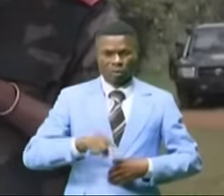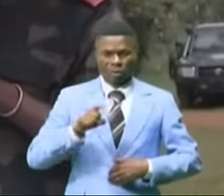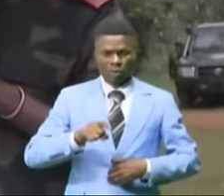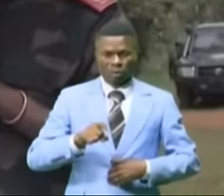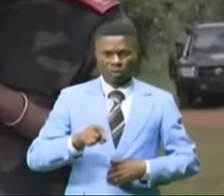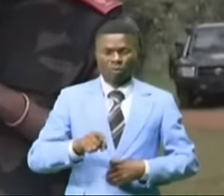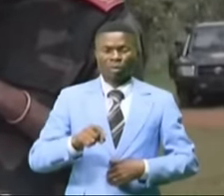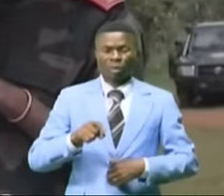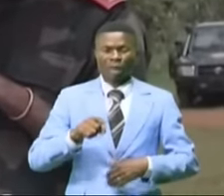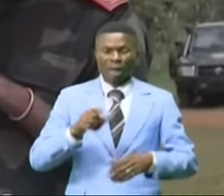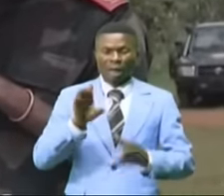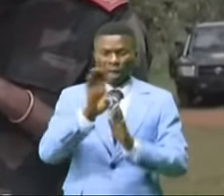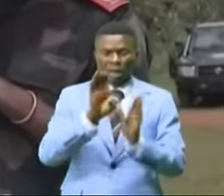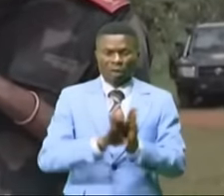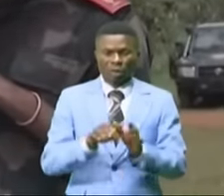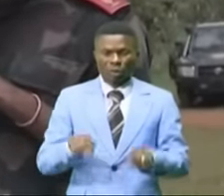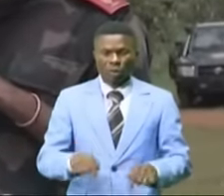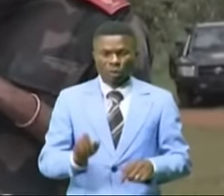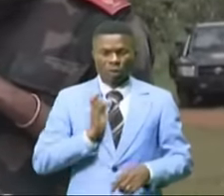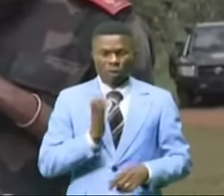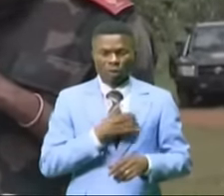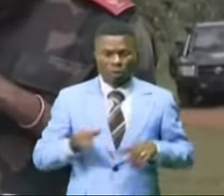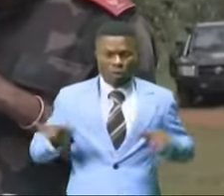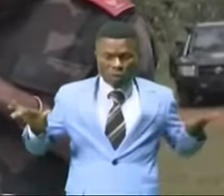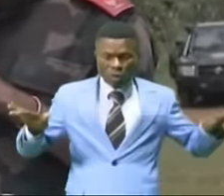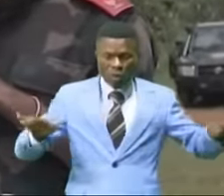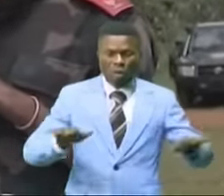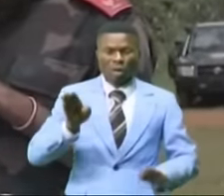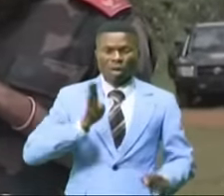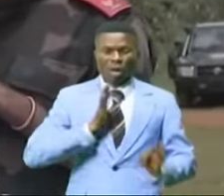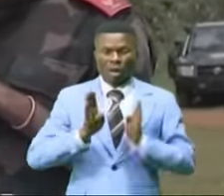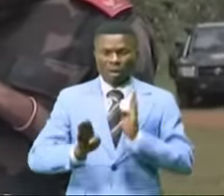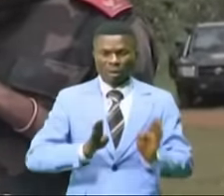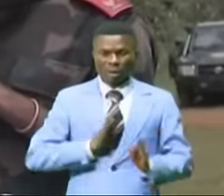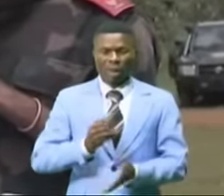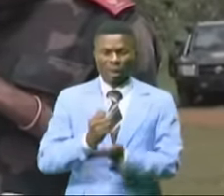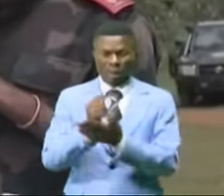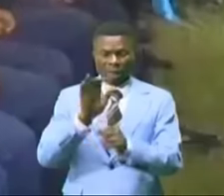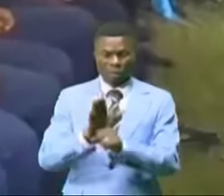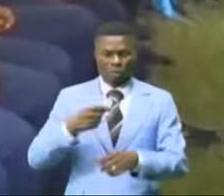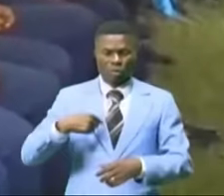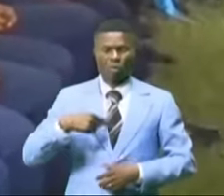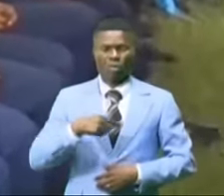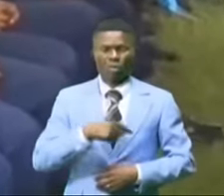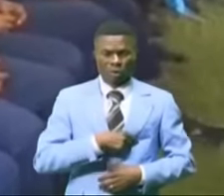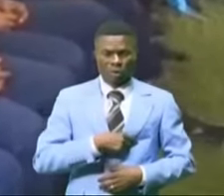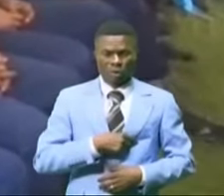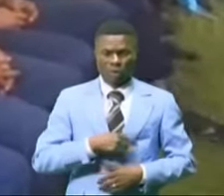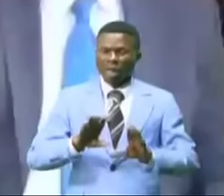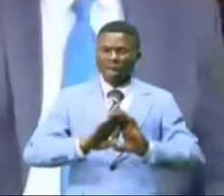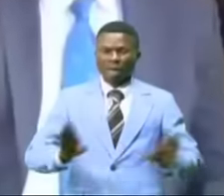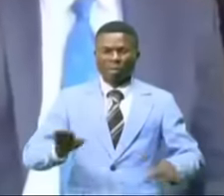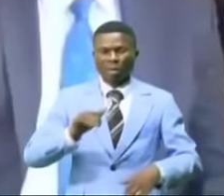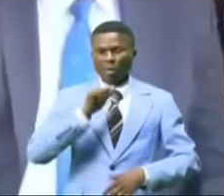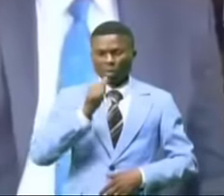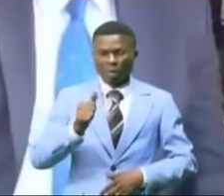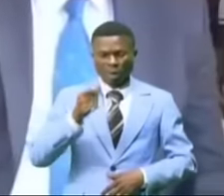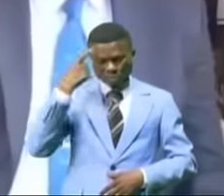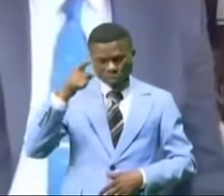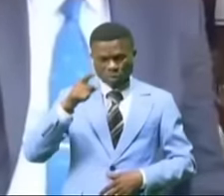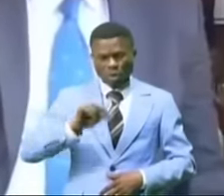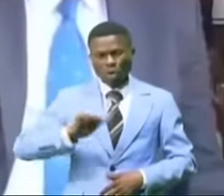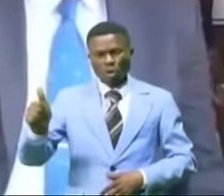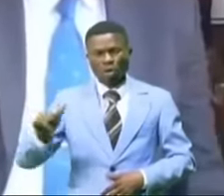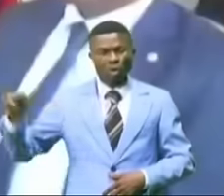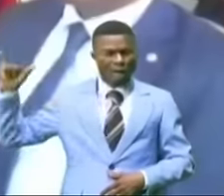état actuel, notre aéroport de Beni, qui pourtant nous sert bien, ne répond pas pourtant à certains